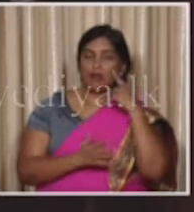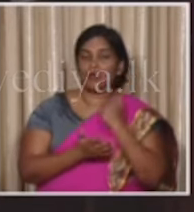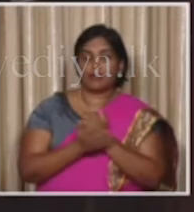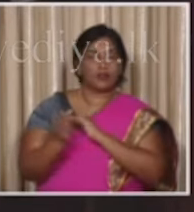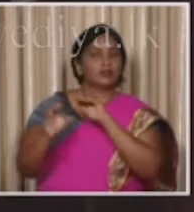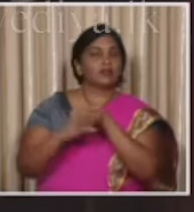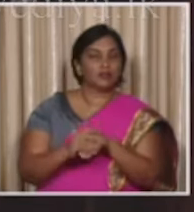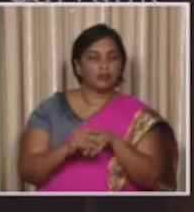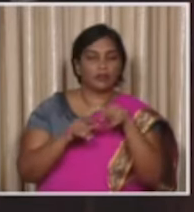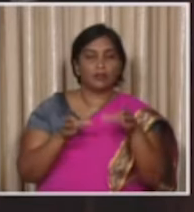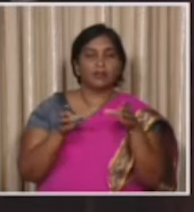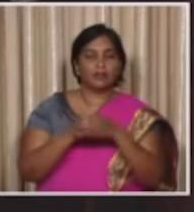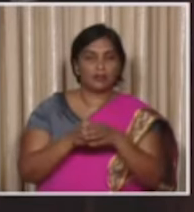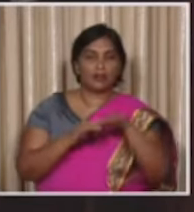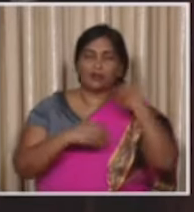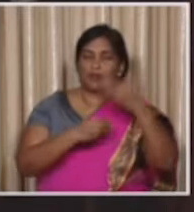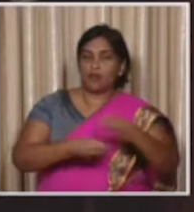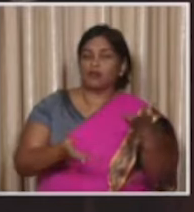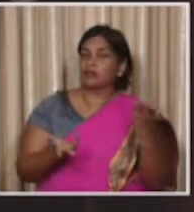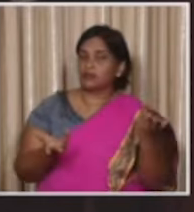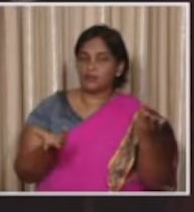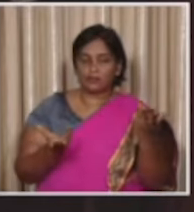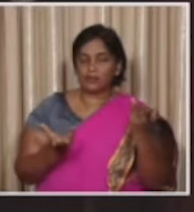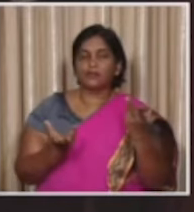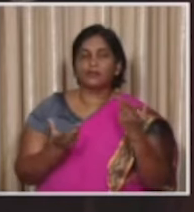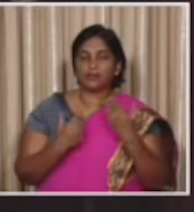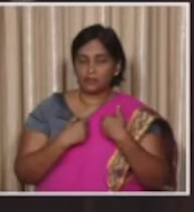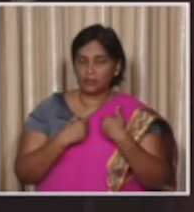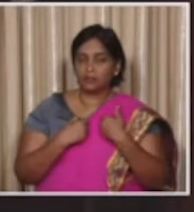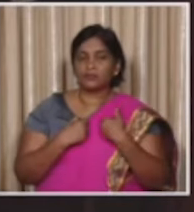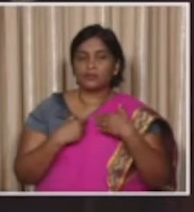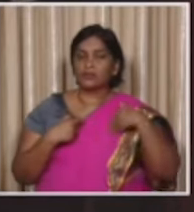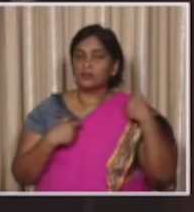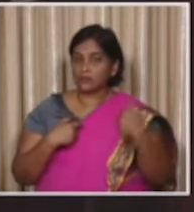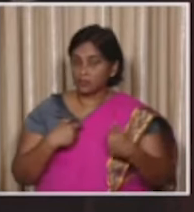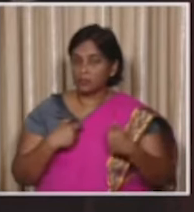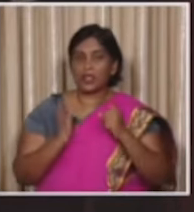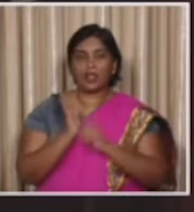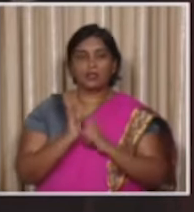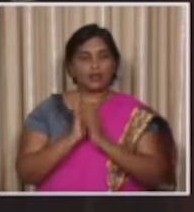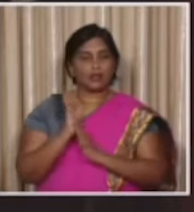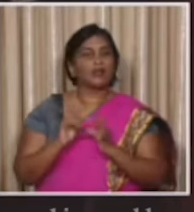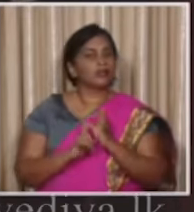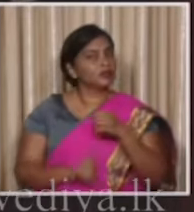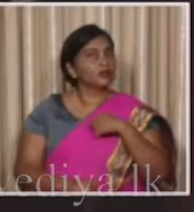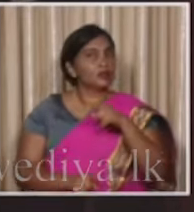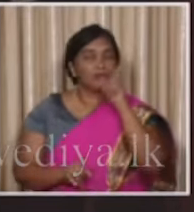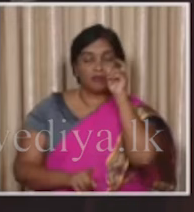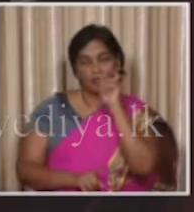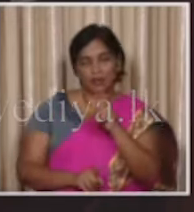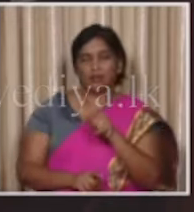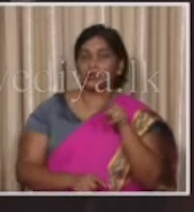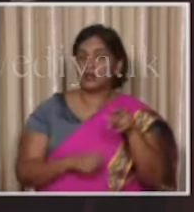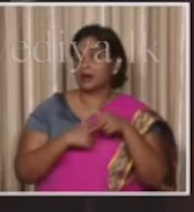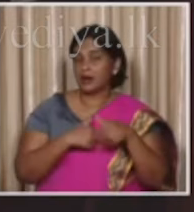අනේ මේ පක්ෂරත් මොනවා වෙයිද කියන එක ඉඳා අපේ ජේෂ්ඨ ඉරියල්ල මන්ත්‍රීතුමා මං හිතන්නේ ඒ ගැන බලයි. මොකද